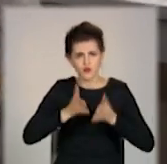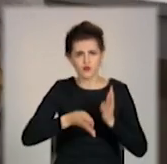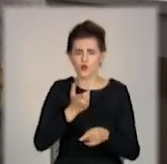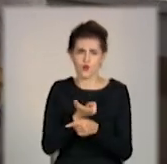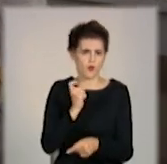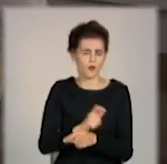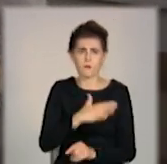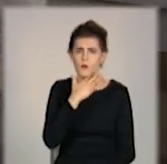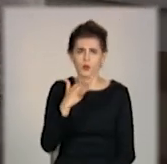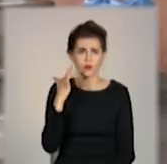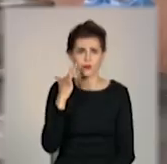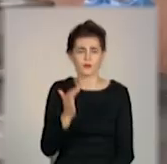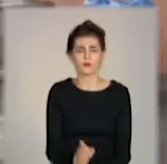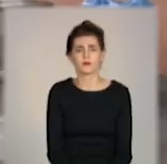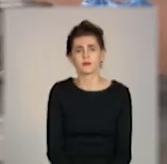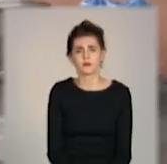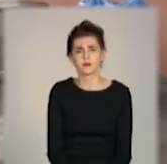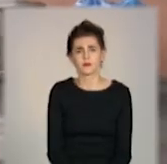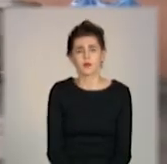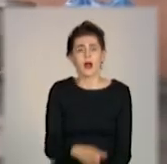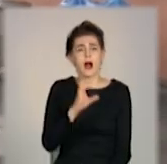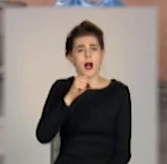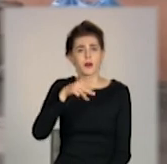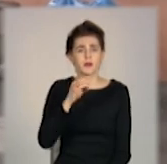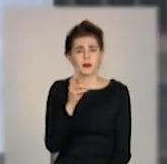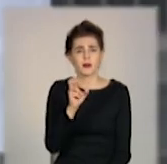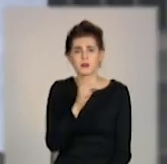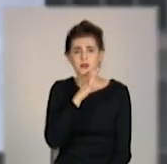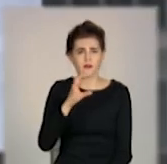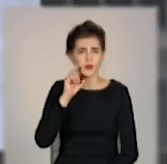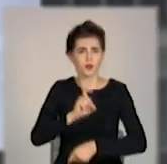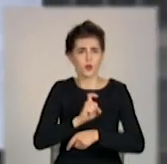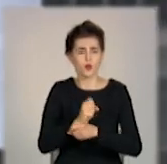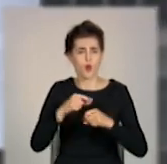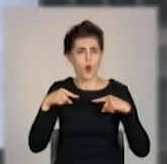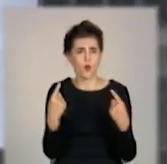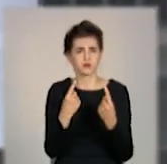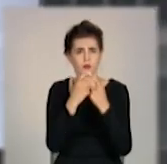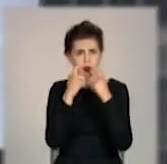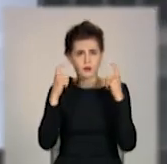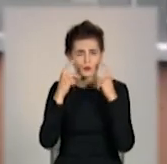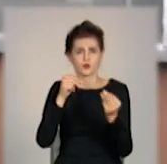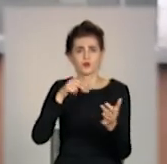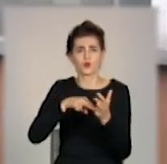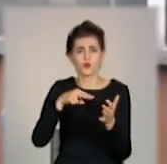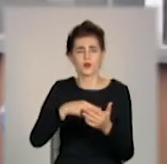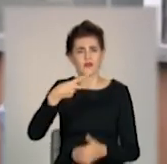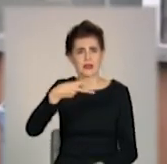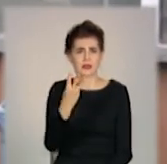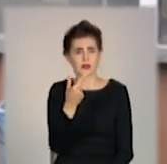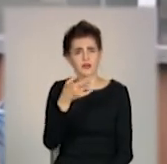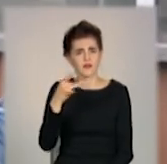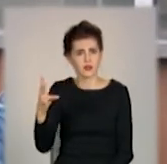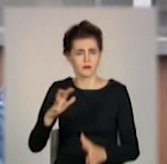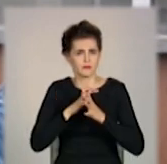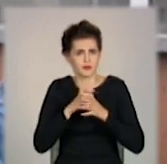положити. В аптеках Сєвєродонецька звичайні фабричні медичні маски коштують 23 гривні, та їх